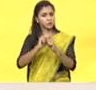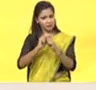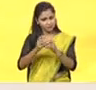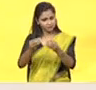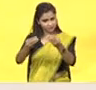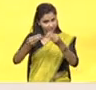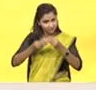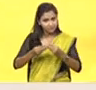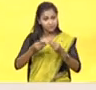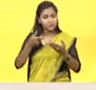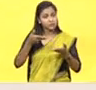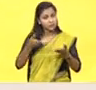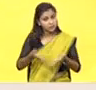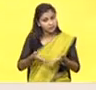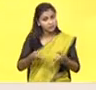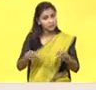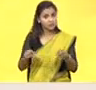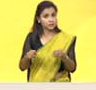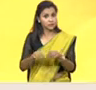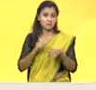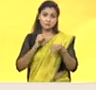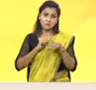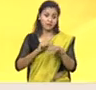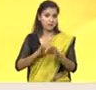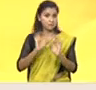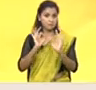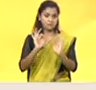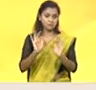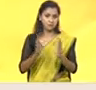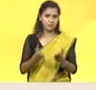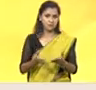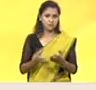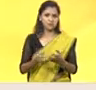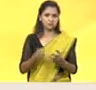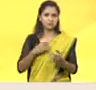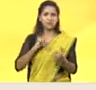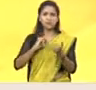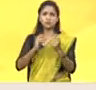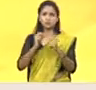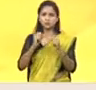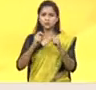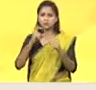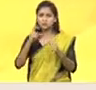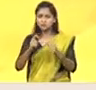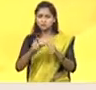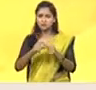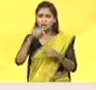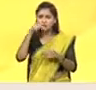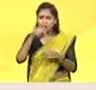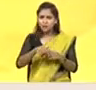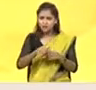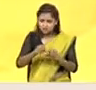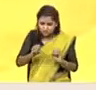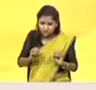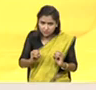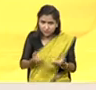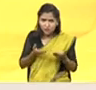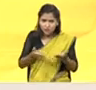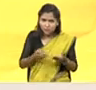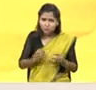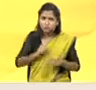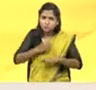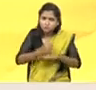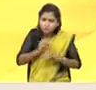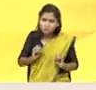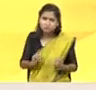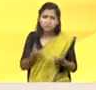ये ऐसी इंडस्ट्री और ये ऐसा टाइम है, गिवन कि ये स्पेस इंडस्ट्री आज अभी तो स्टार्ट हो रही है। तो मैं